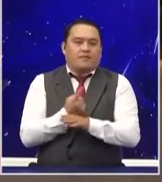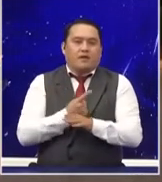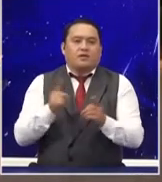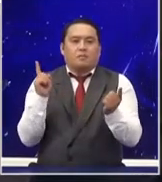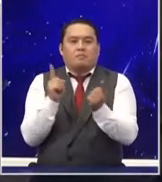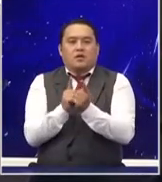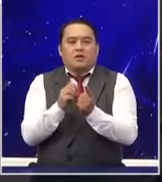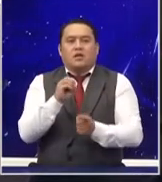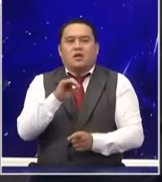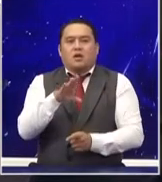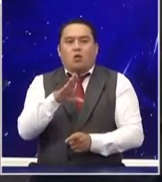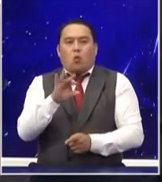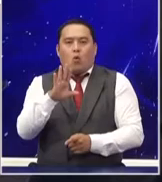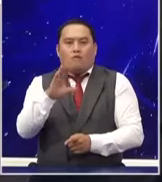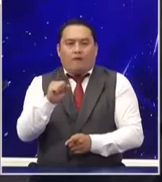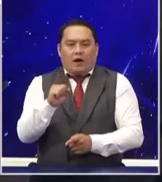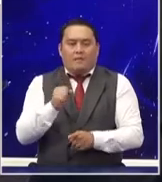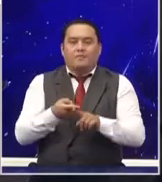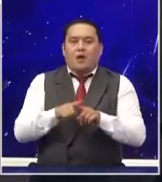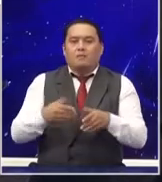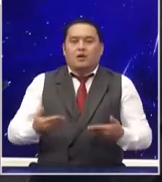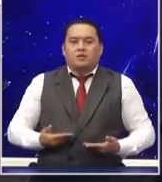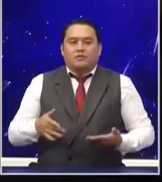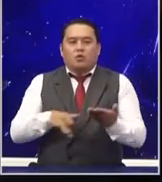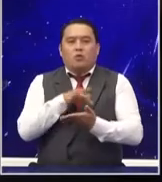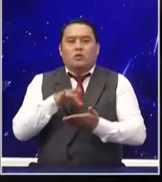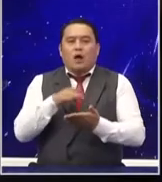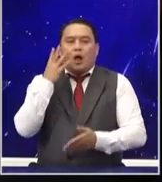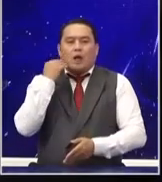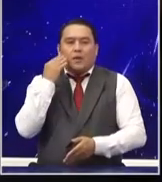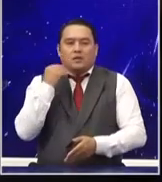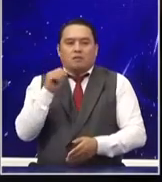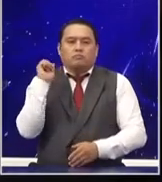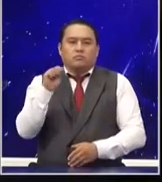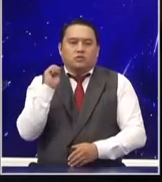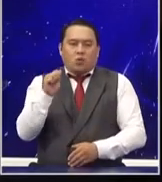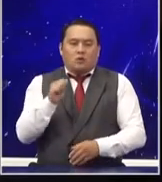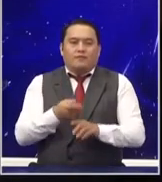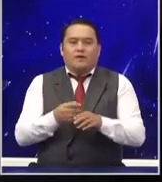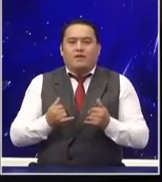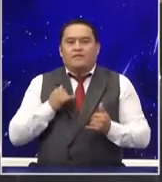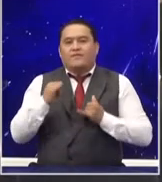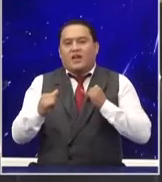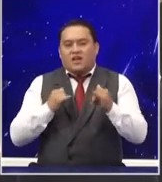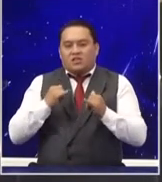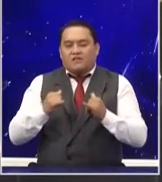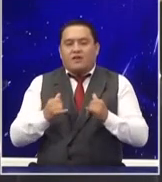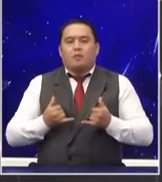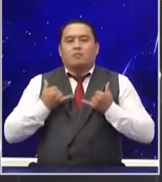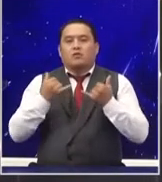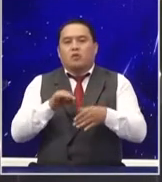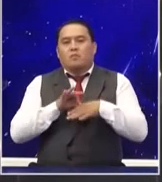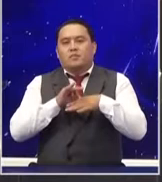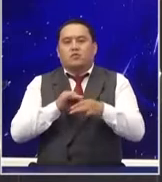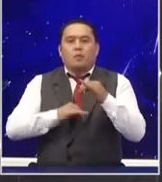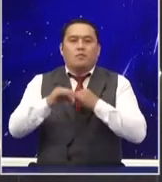столкнулась с представителями этой религиозной группы, когда проживала в городе Алматы. В дверь постучались приветливые и вежливые люди, и после проведенной